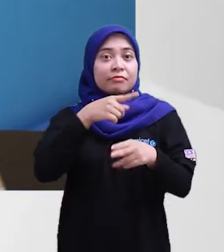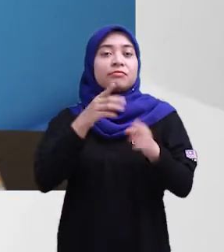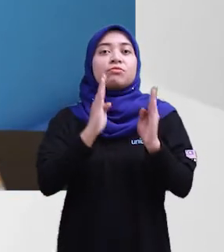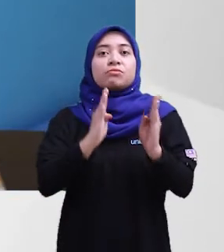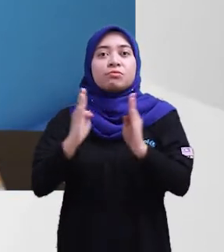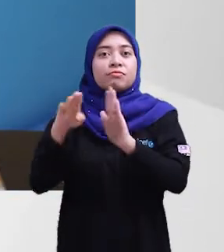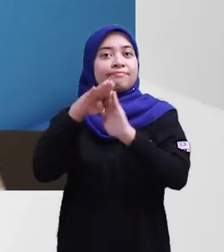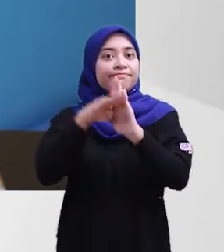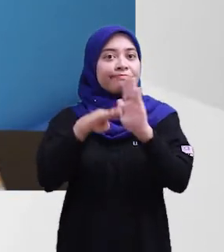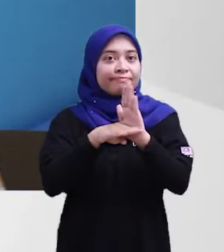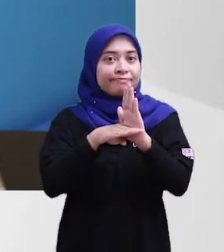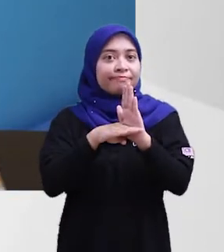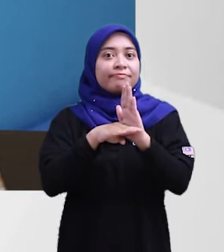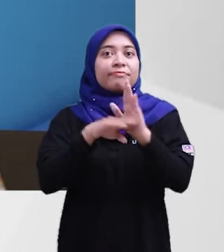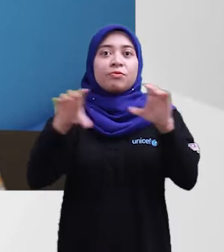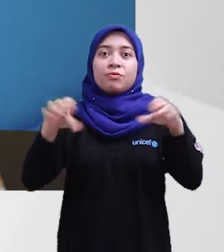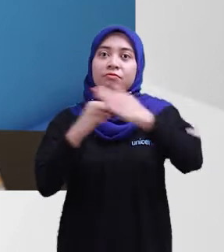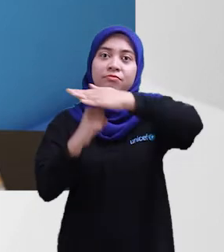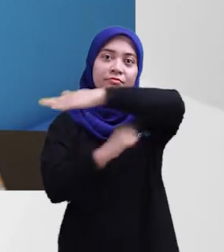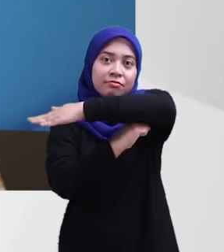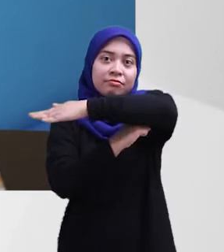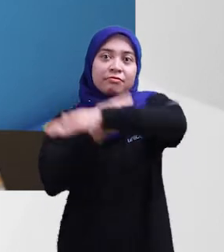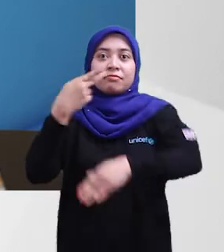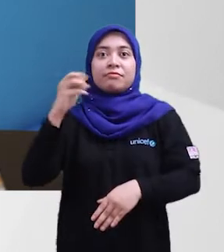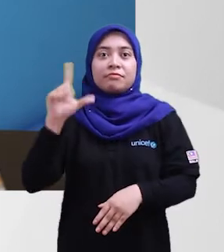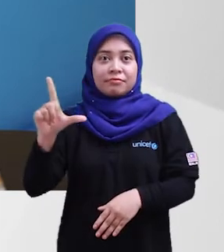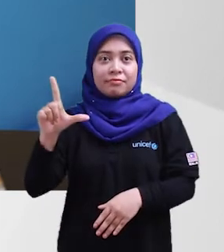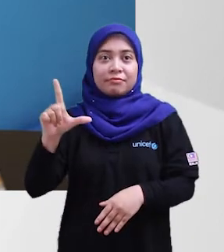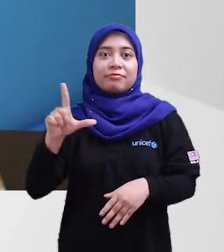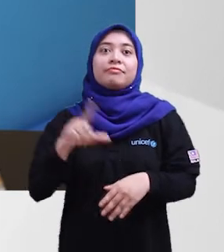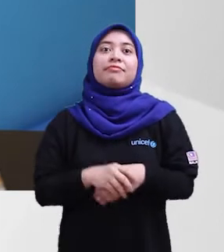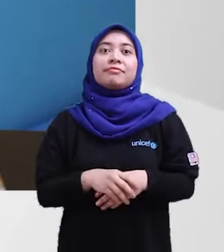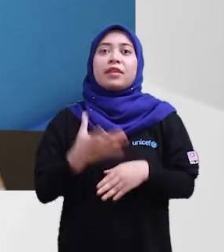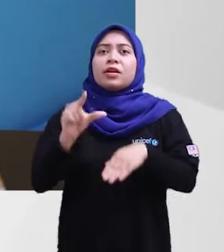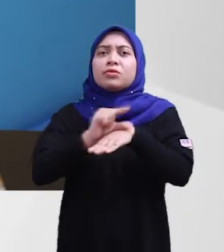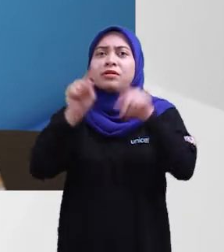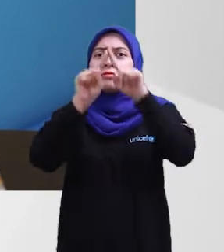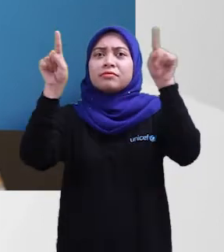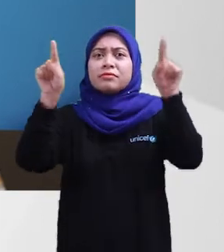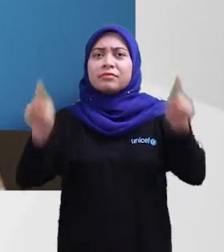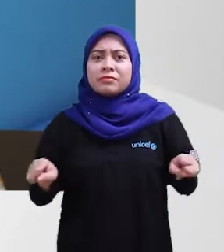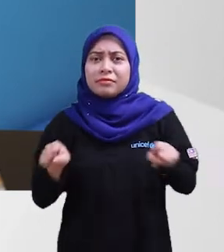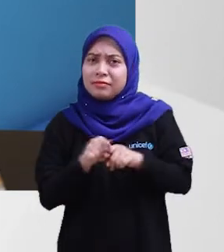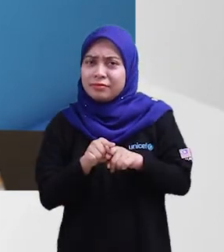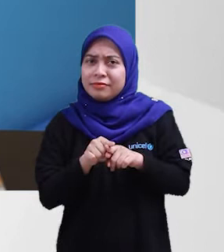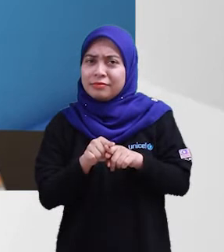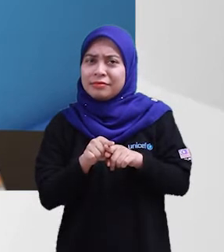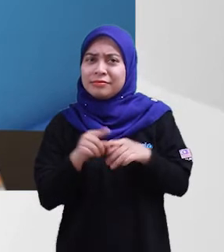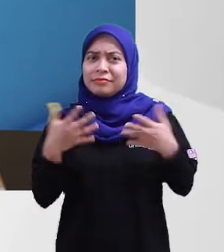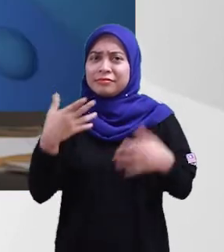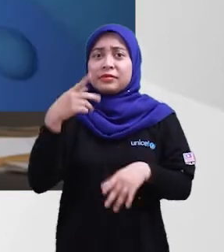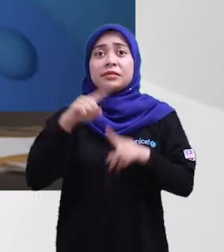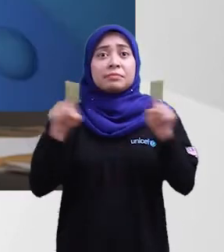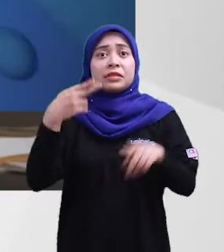diperkenalkan, susun atur laman web dihasilkan dengan struktur kod HTML sahaja, iaitu penggunaan frames dan